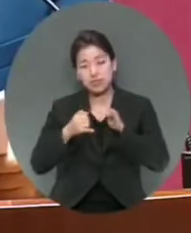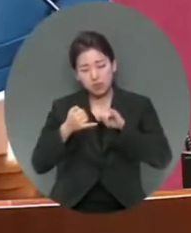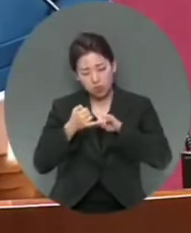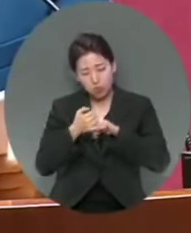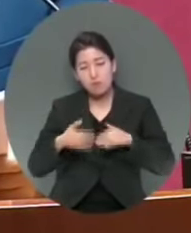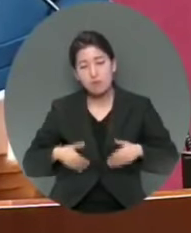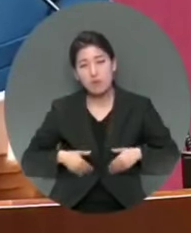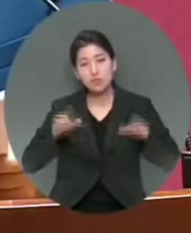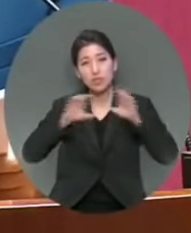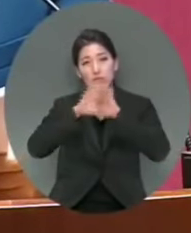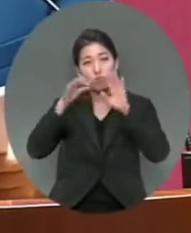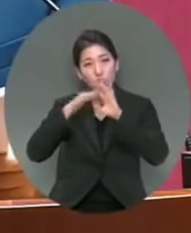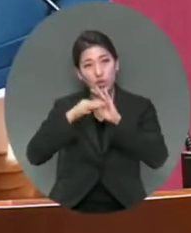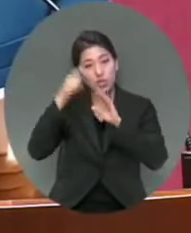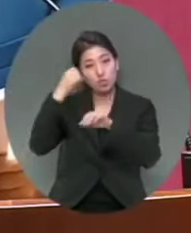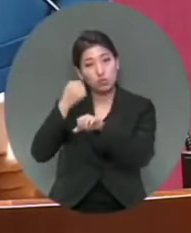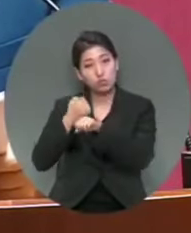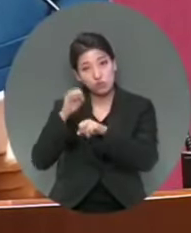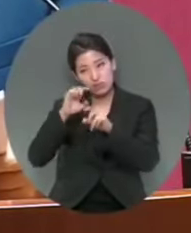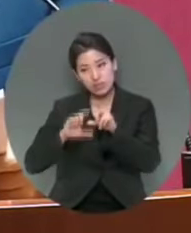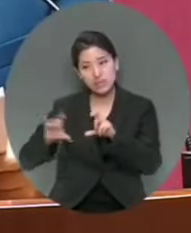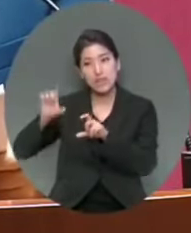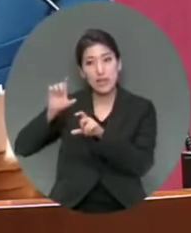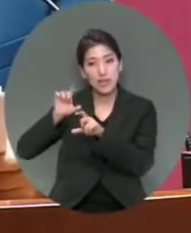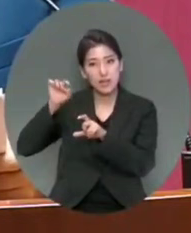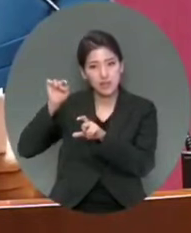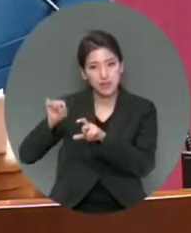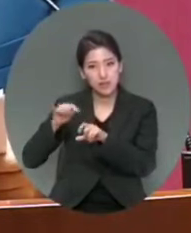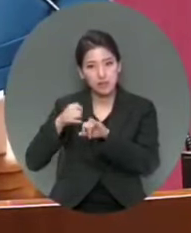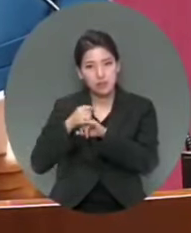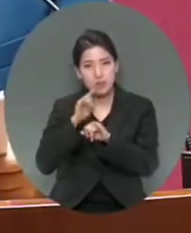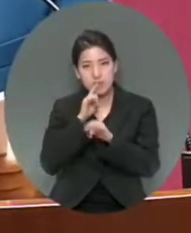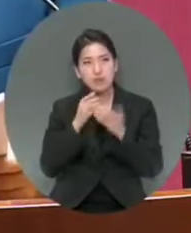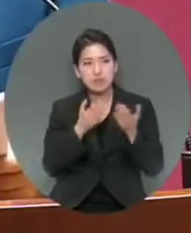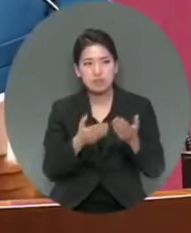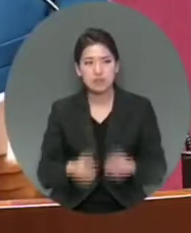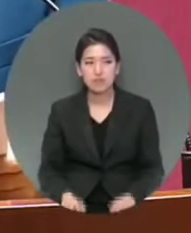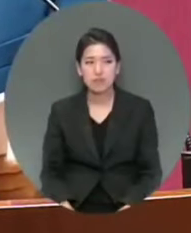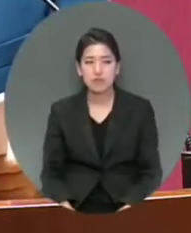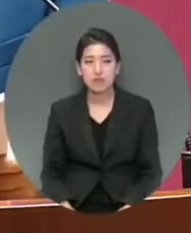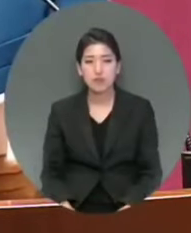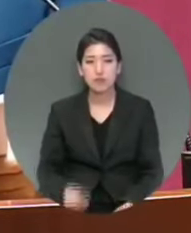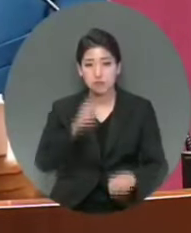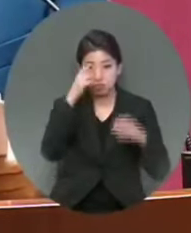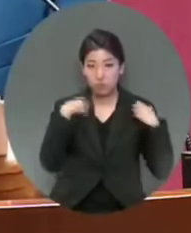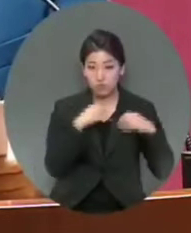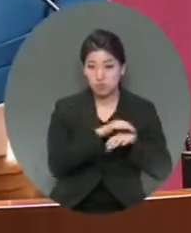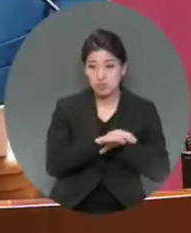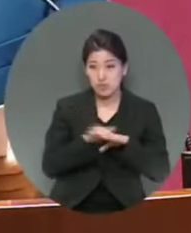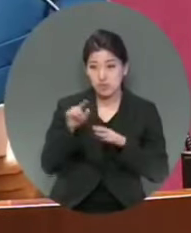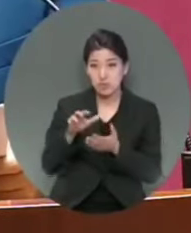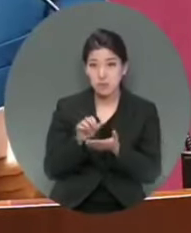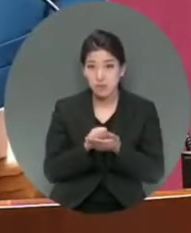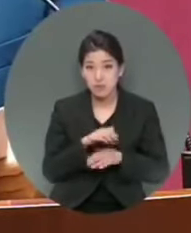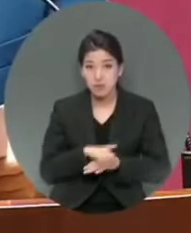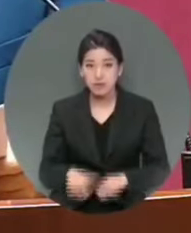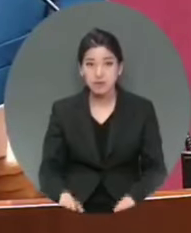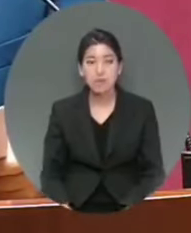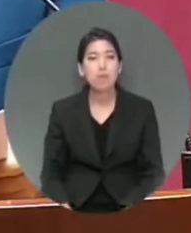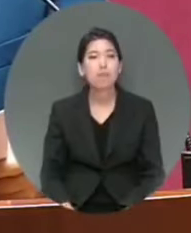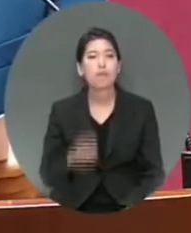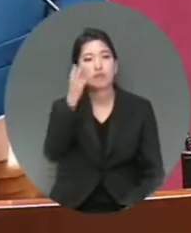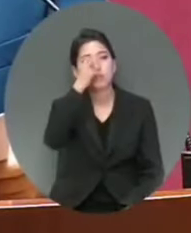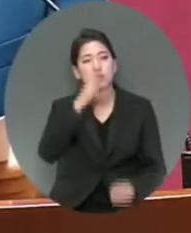그런 기후대응기금 R&D 예산 증액에 대해서 말씀을 드릴 텐데 정부가 이 부분에 대한 수용할 의사 있으십니까? 네, 적극적으로